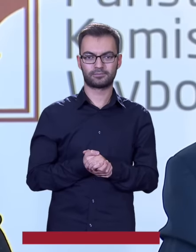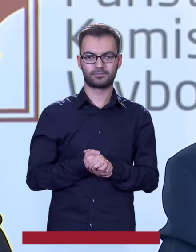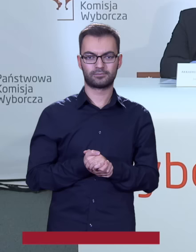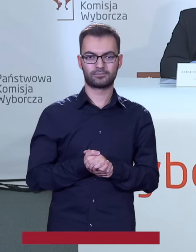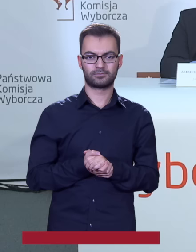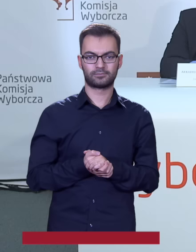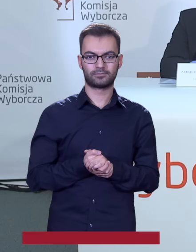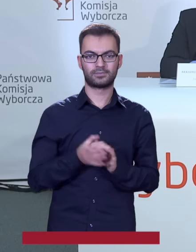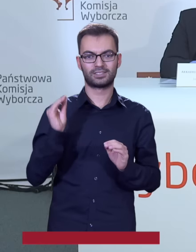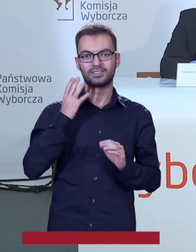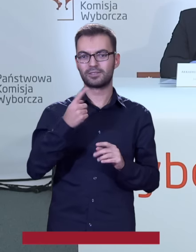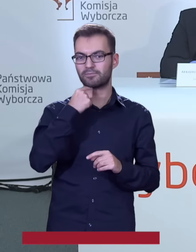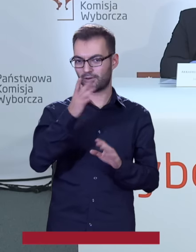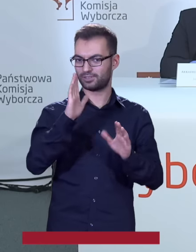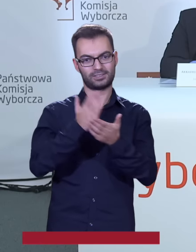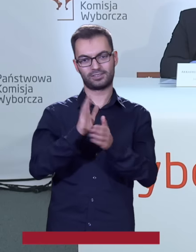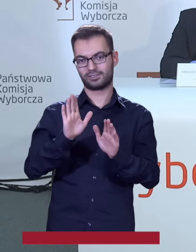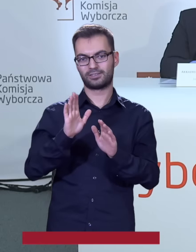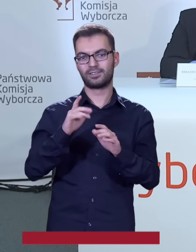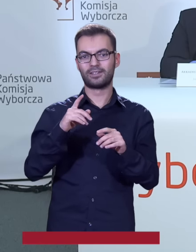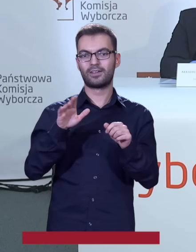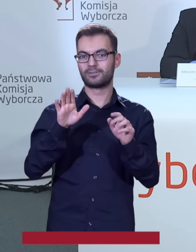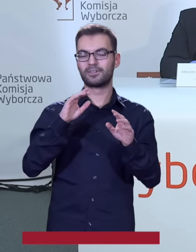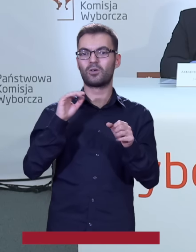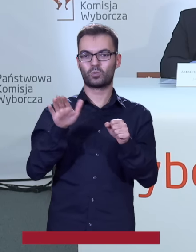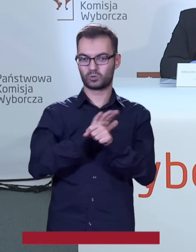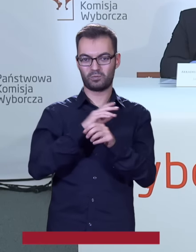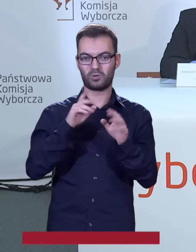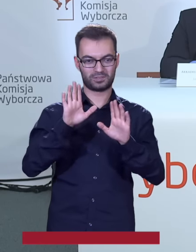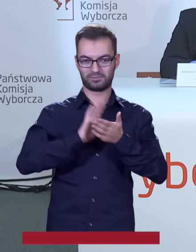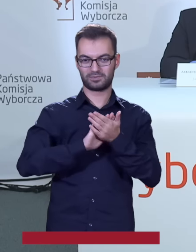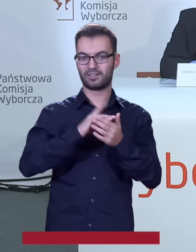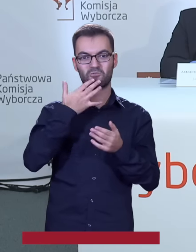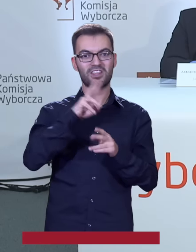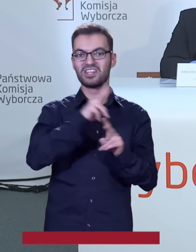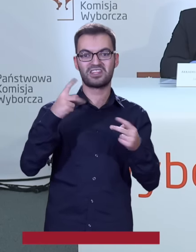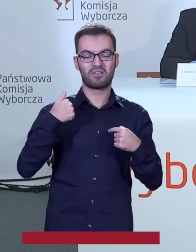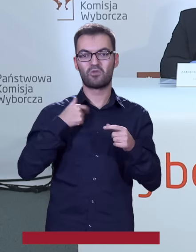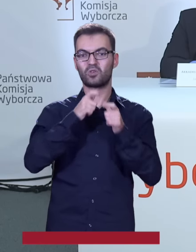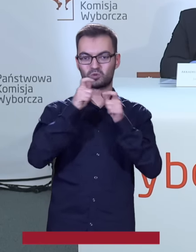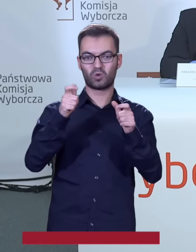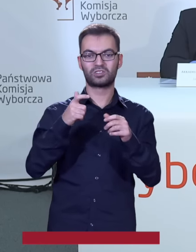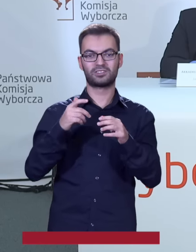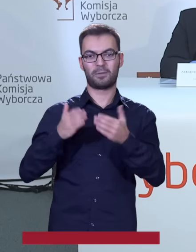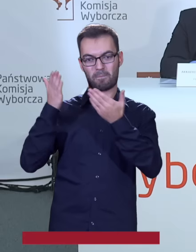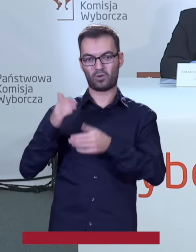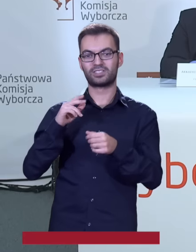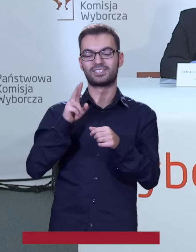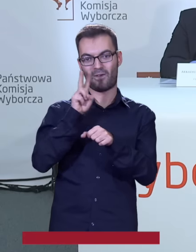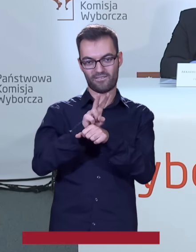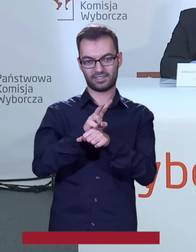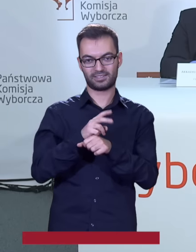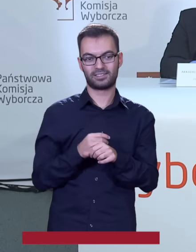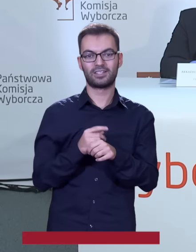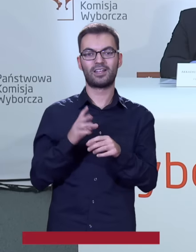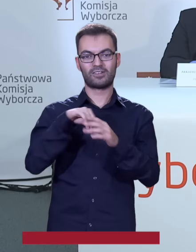Ja jeszcze chciałam powiedzieć tylko, że sprostować, bo tutaj Państwo mówicie, że nikt nie zgłosił akcesu jako mąż zaufania do państwa, do Komisji